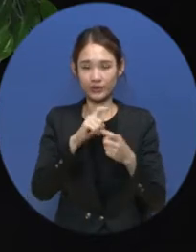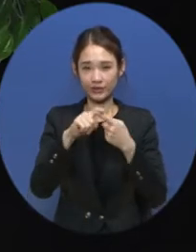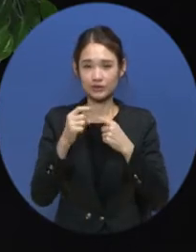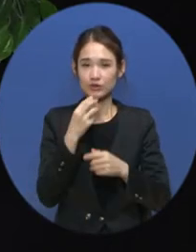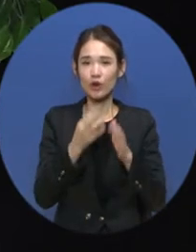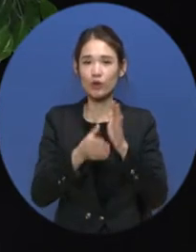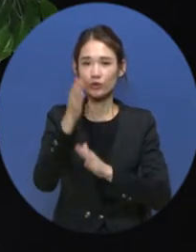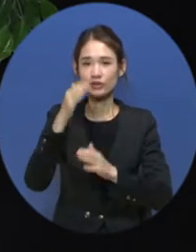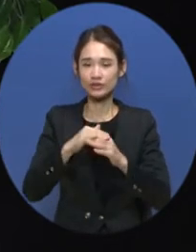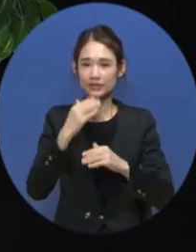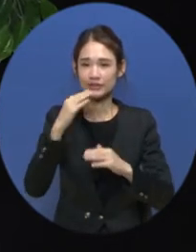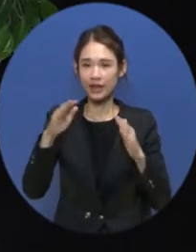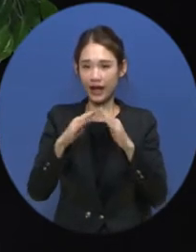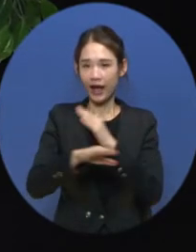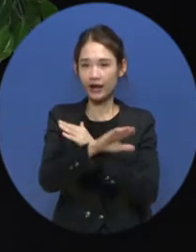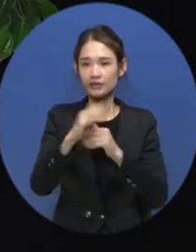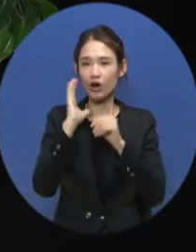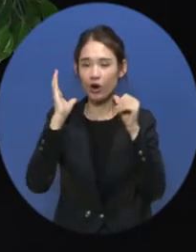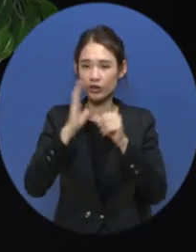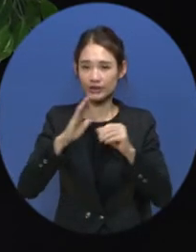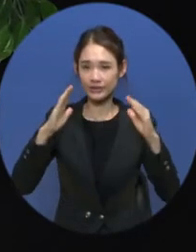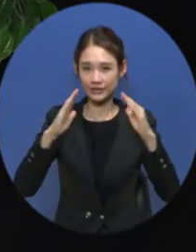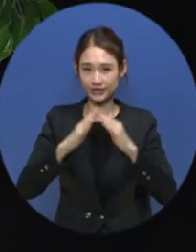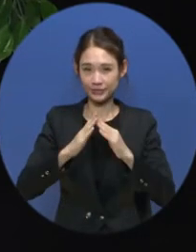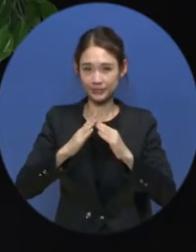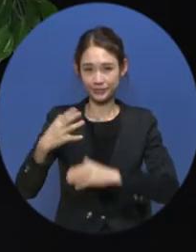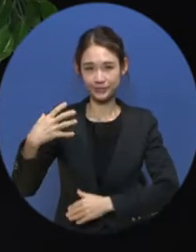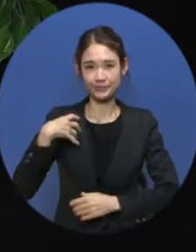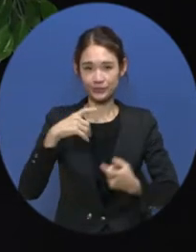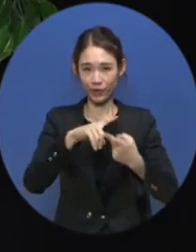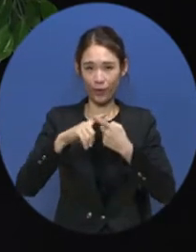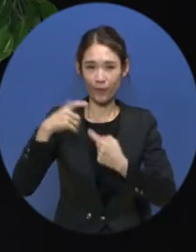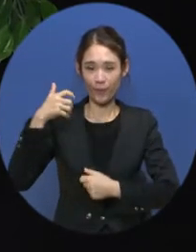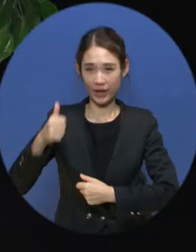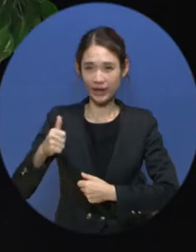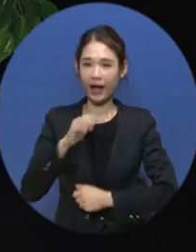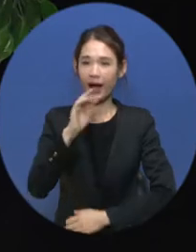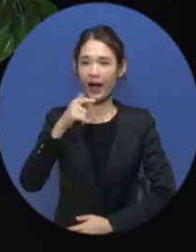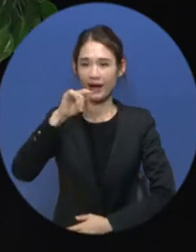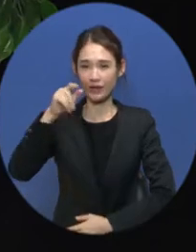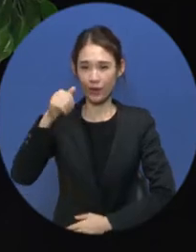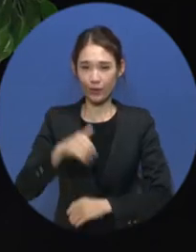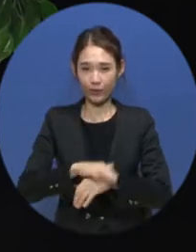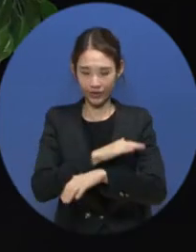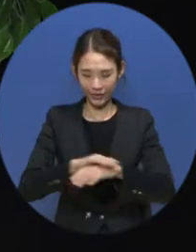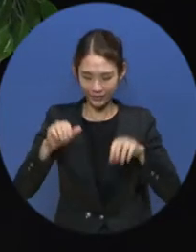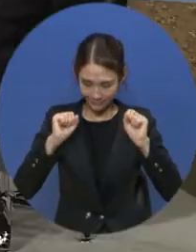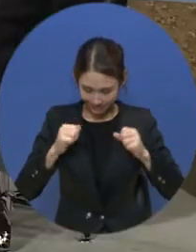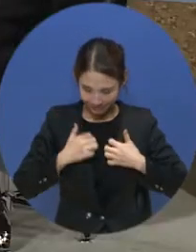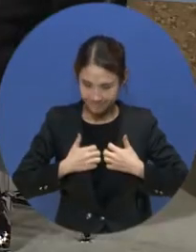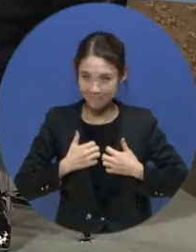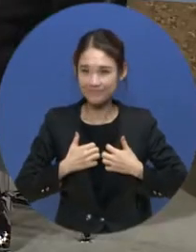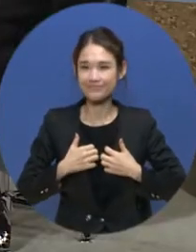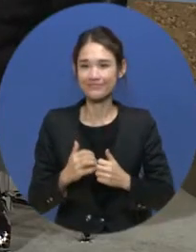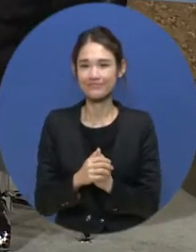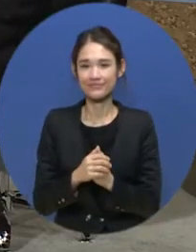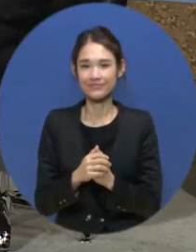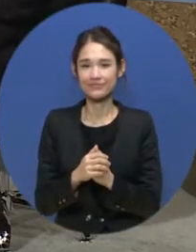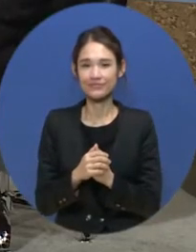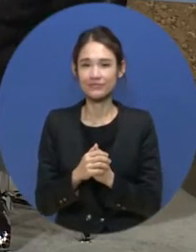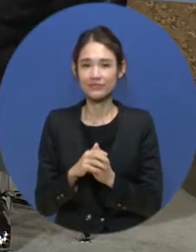서울시 가정어린이집연합회 회장 한경욱입니다. 네, 여러분 반갑습니다. 네,